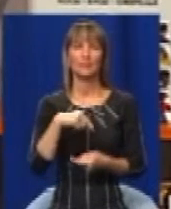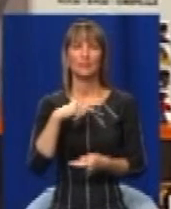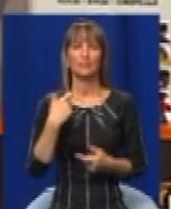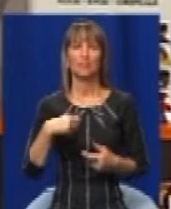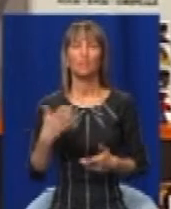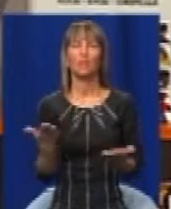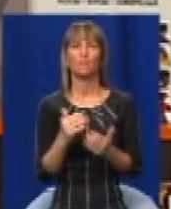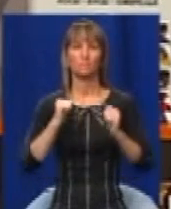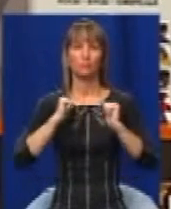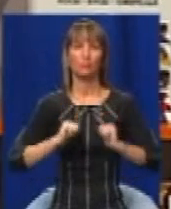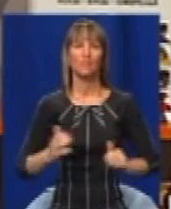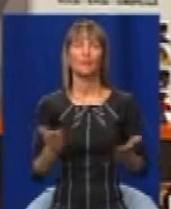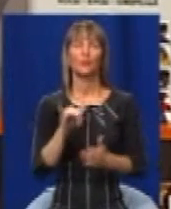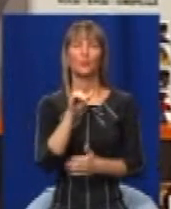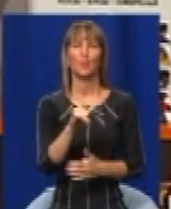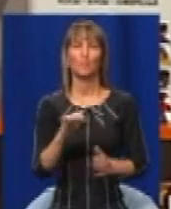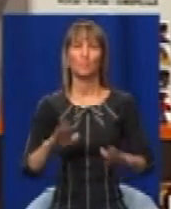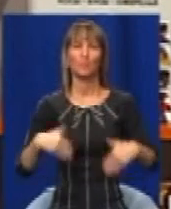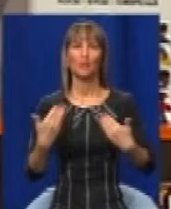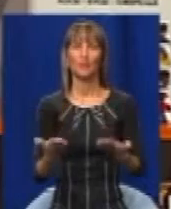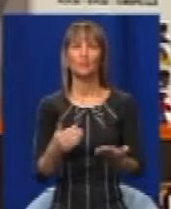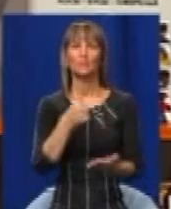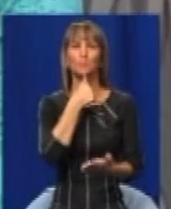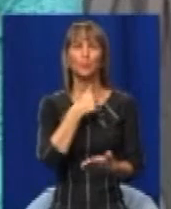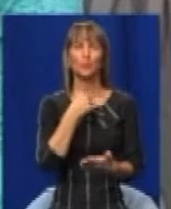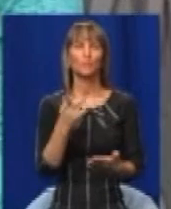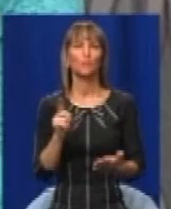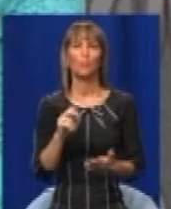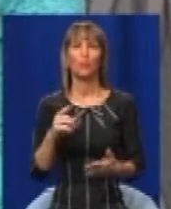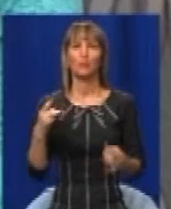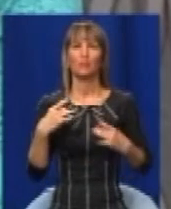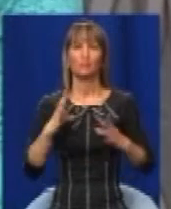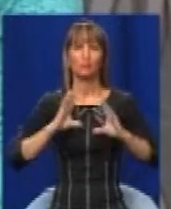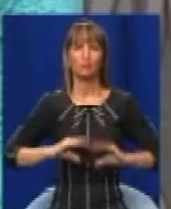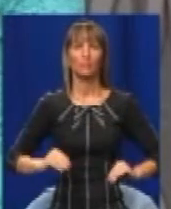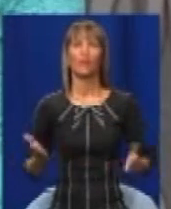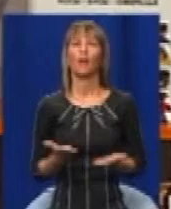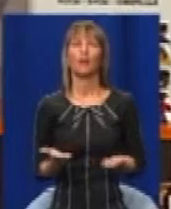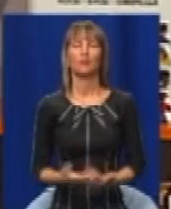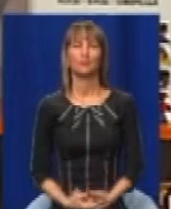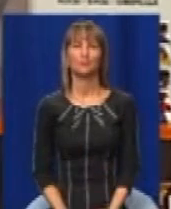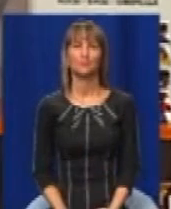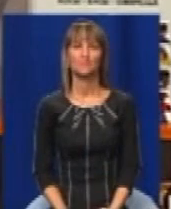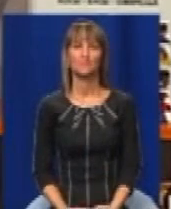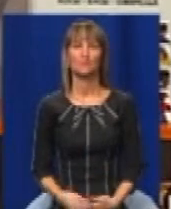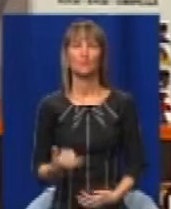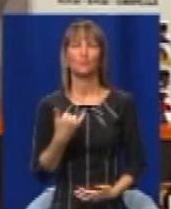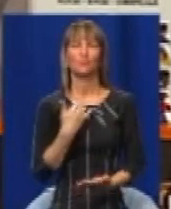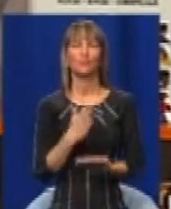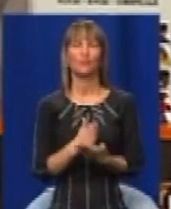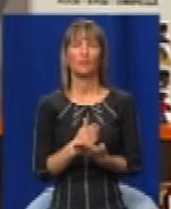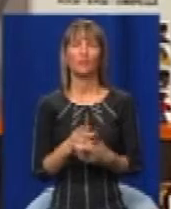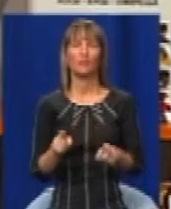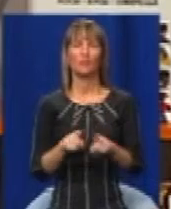ідеальні пропозиції, методи, як не панікувати, не нервувати? Ну, у мене є така розкрашка,